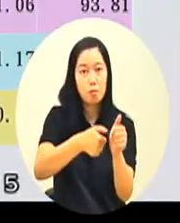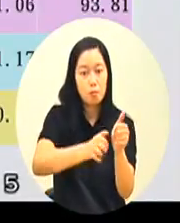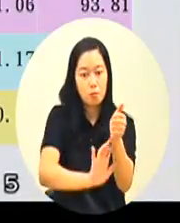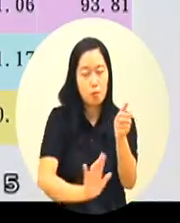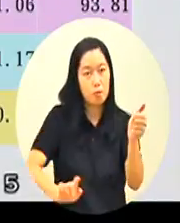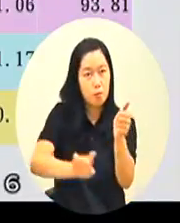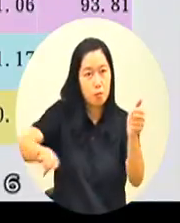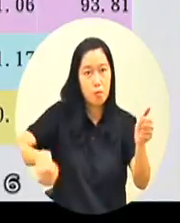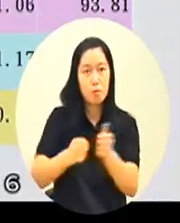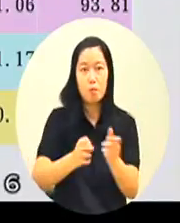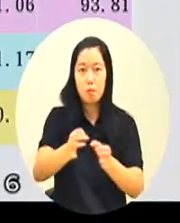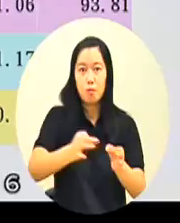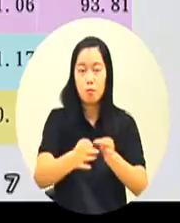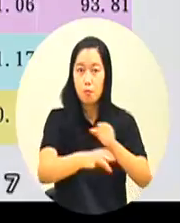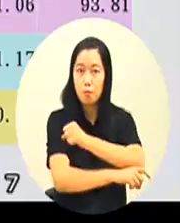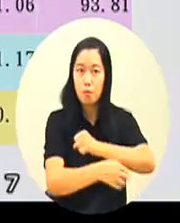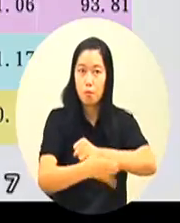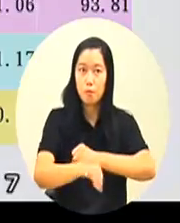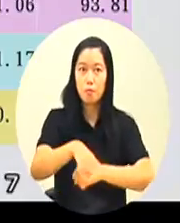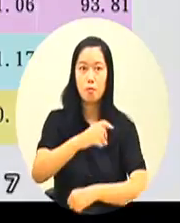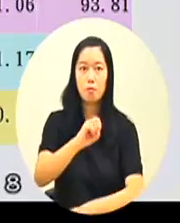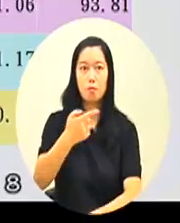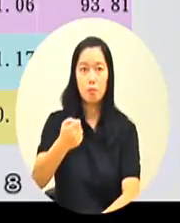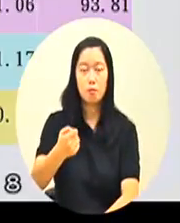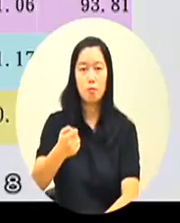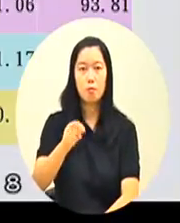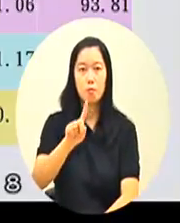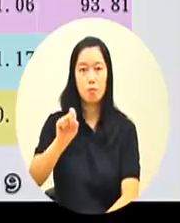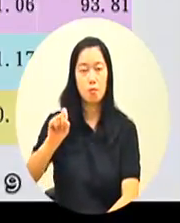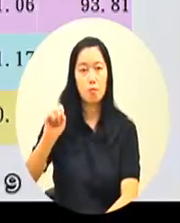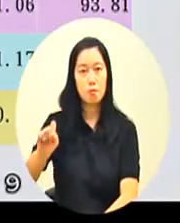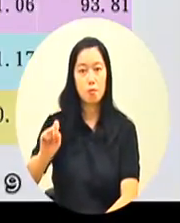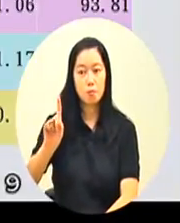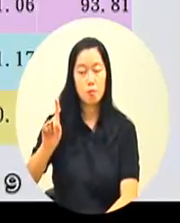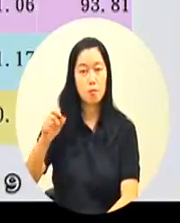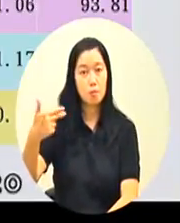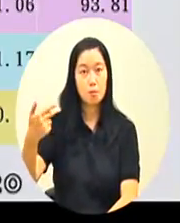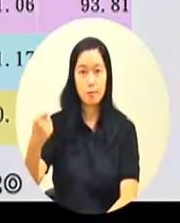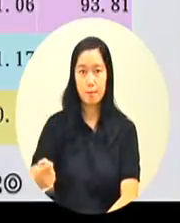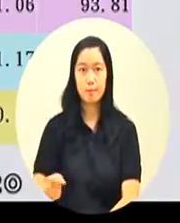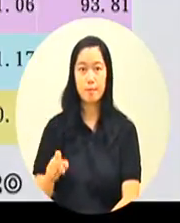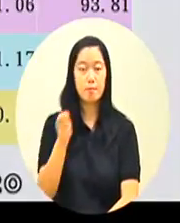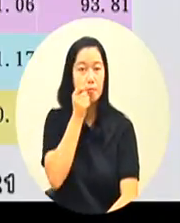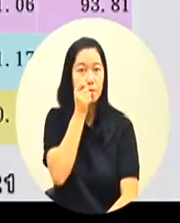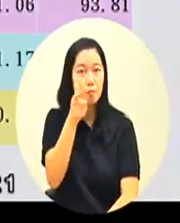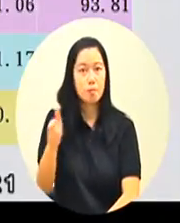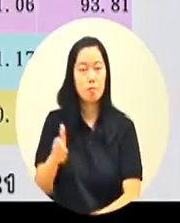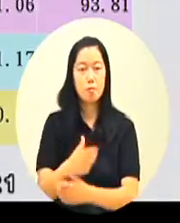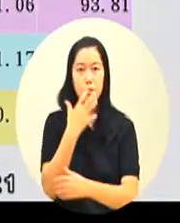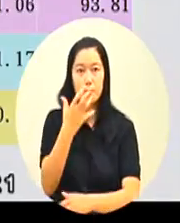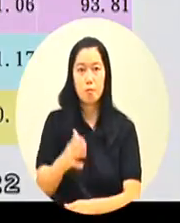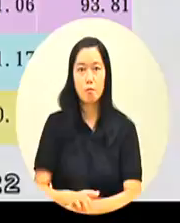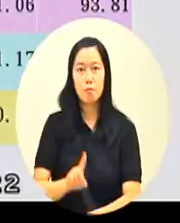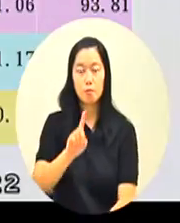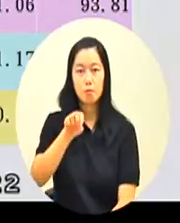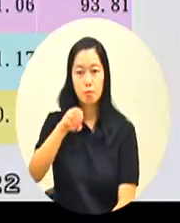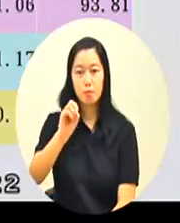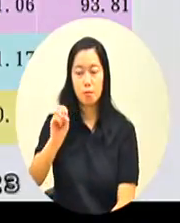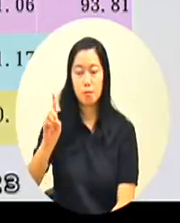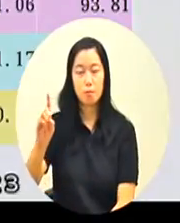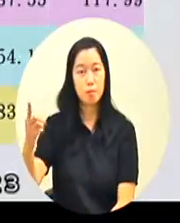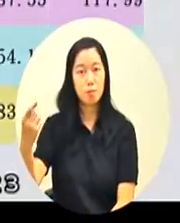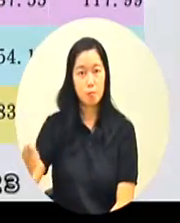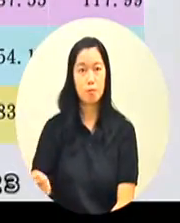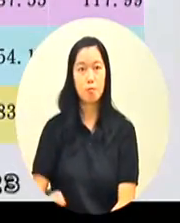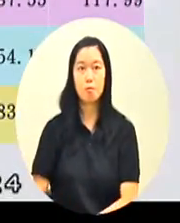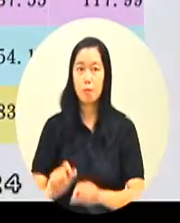业基金总收入是 1.0 亿，总支出是 1.17 亿，那这半年的损失是 0.11 亿。在非营